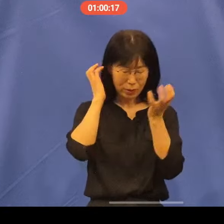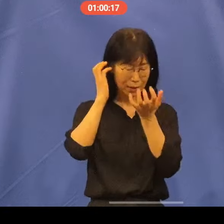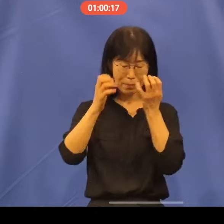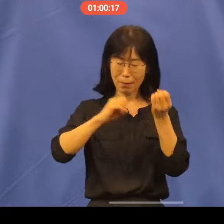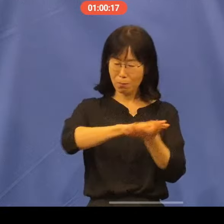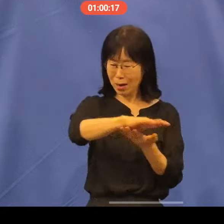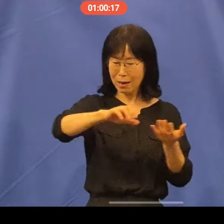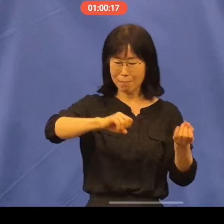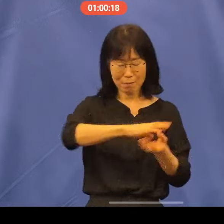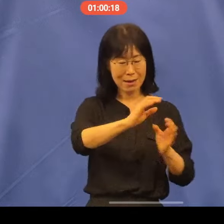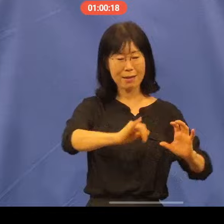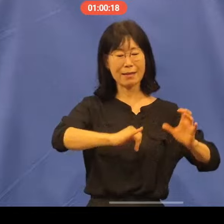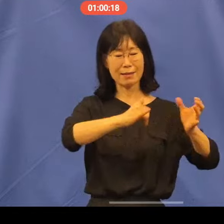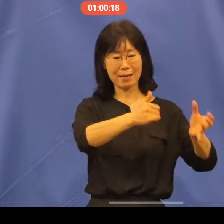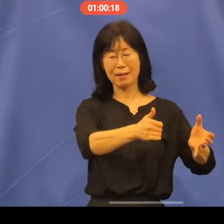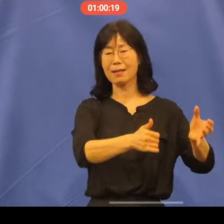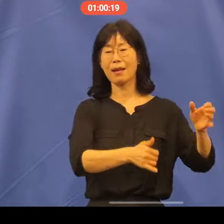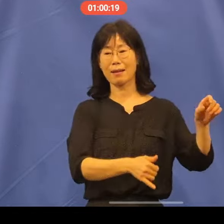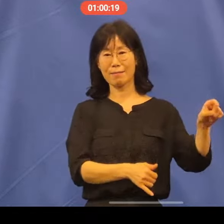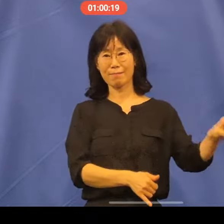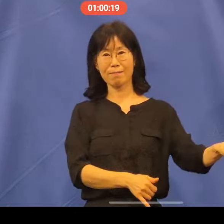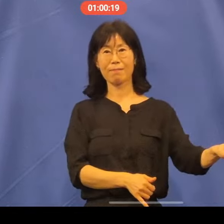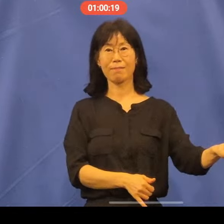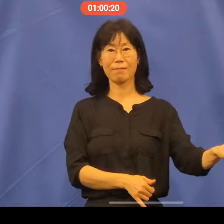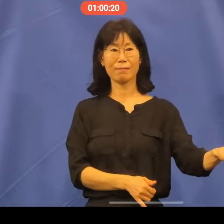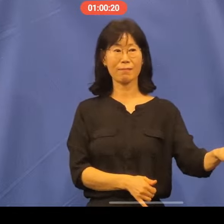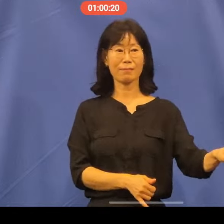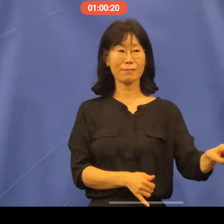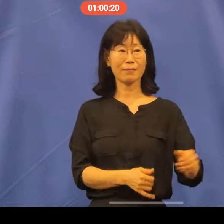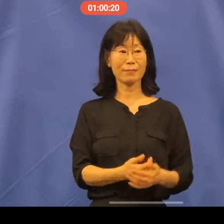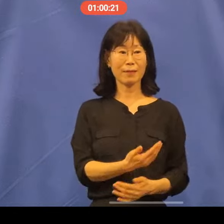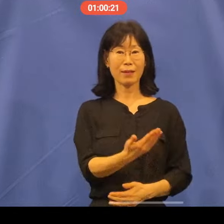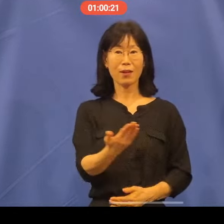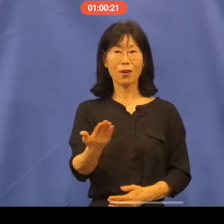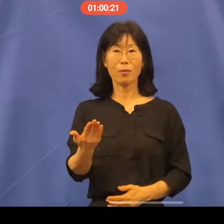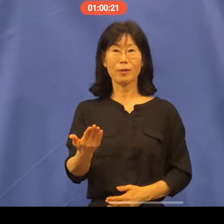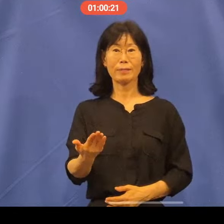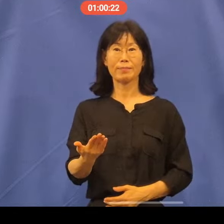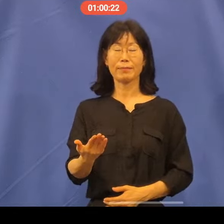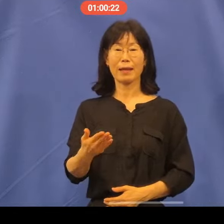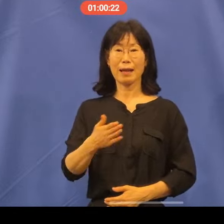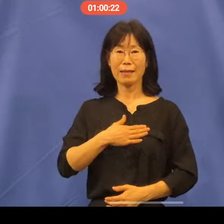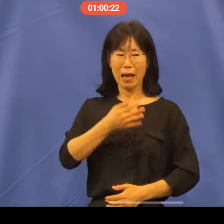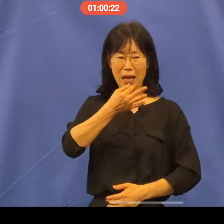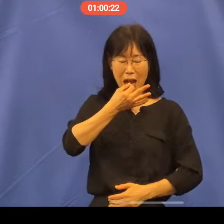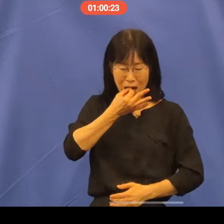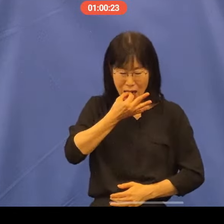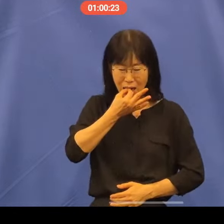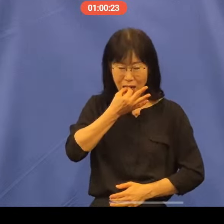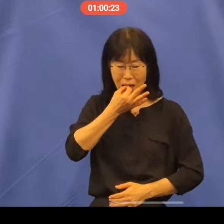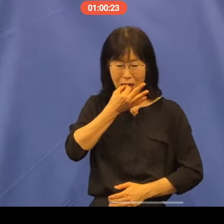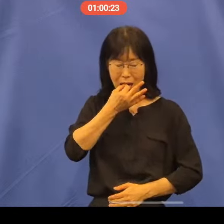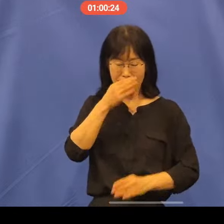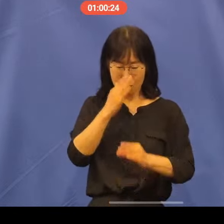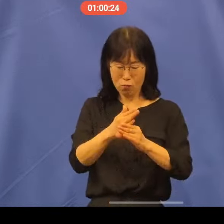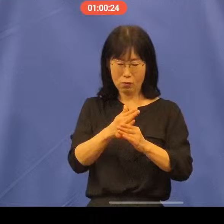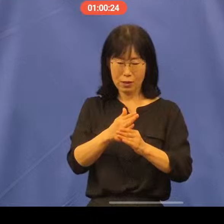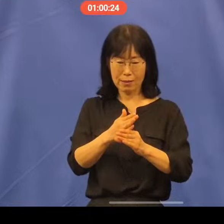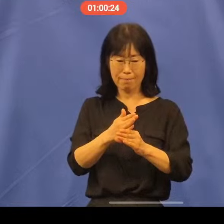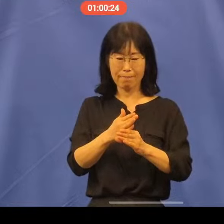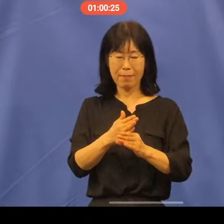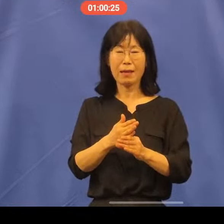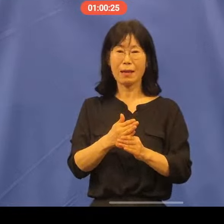겪기에 굉장히 좋은 조건을 갖고 있는 거예요. 여러분, 계속 나 자신의 욕망을 해결하려고 무엇인가를 구해보세요.